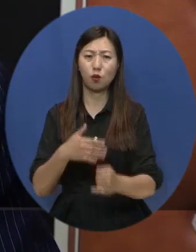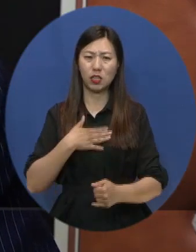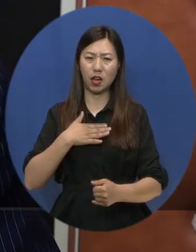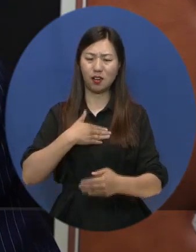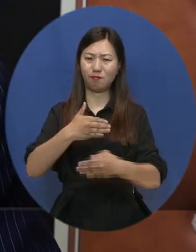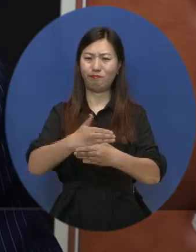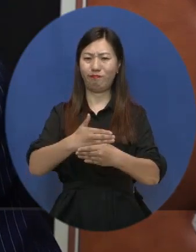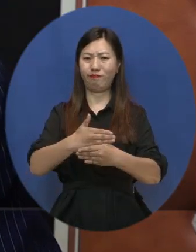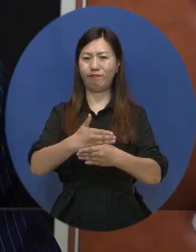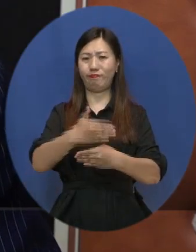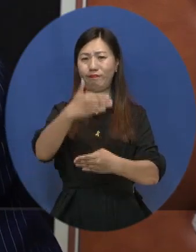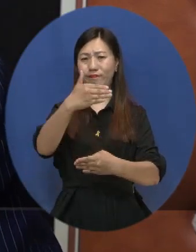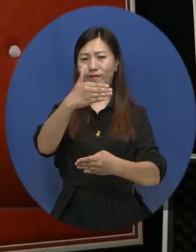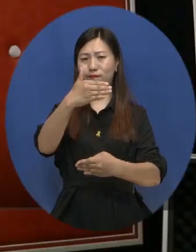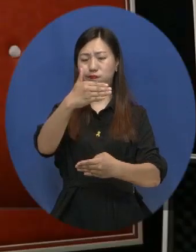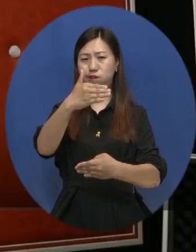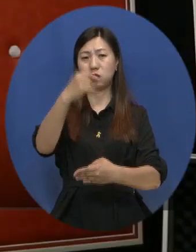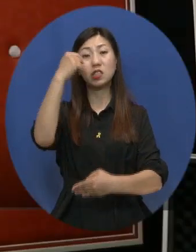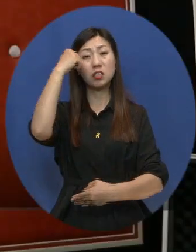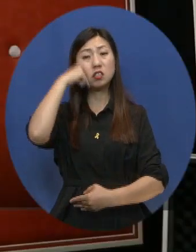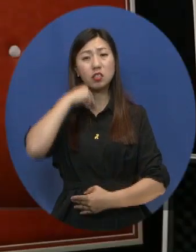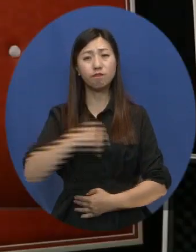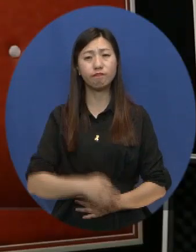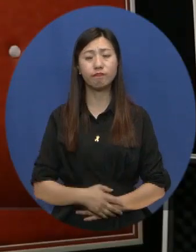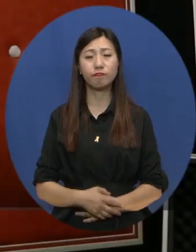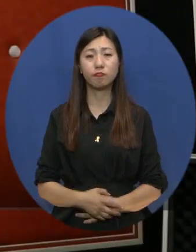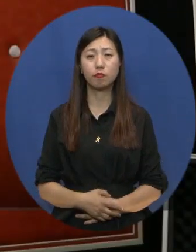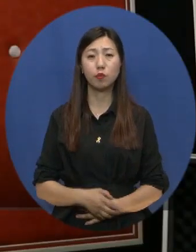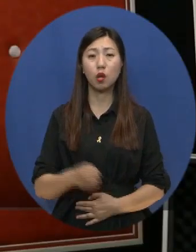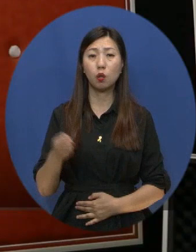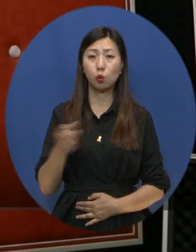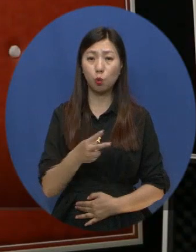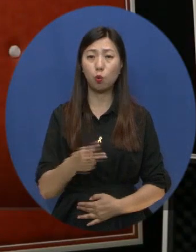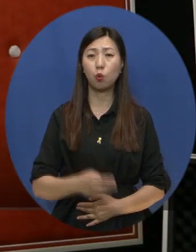장벽을 쌓게 되는 것 같아요. 그리고